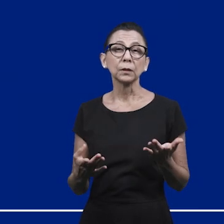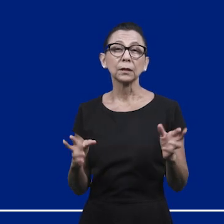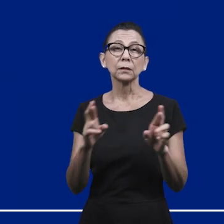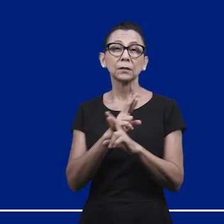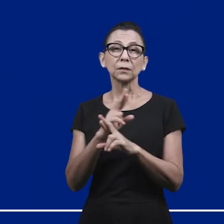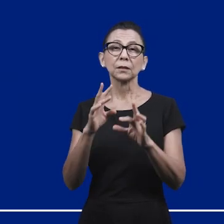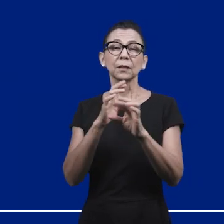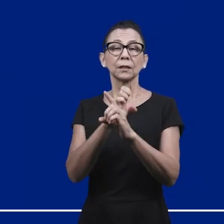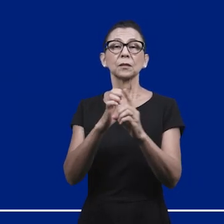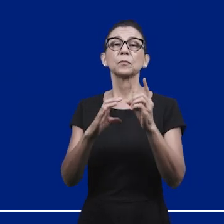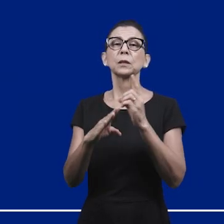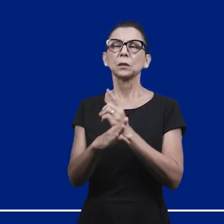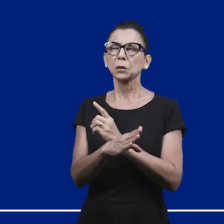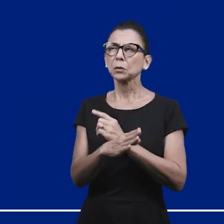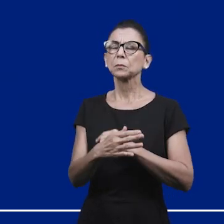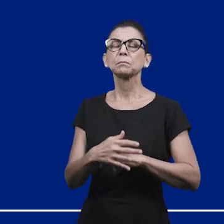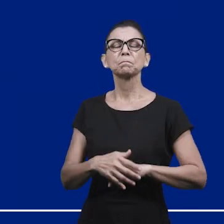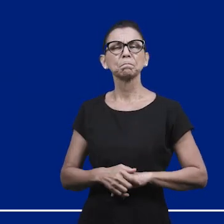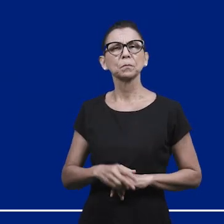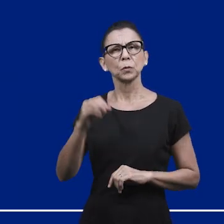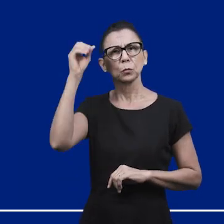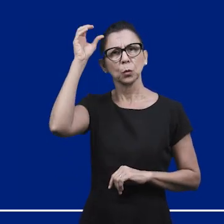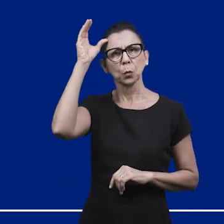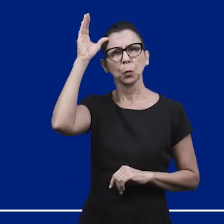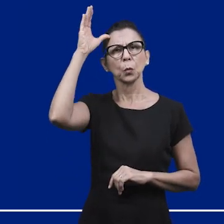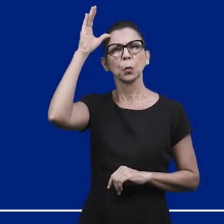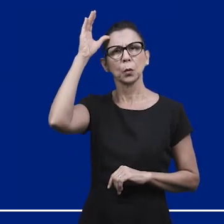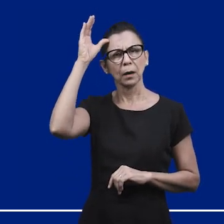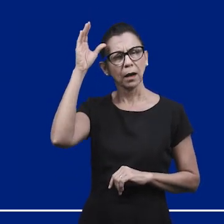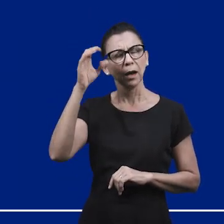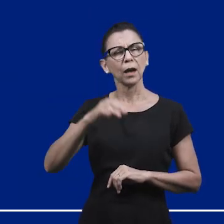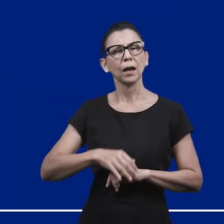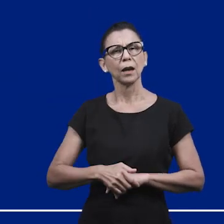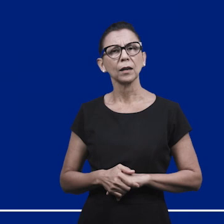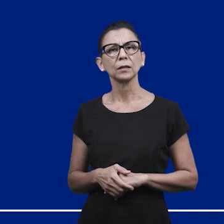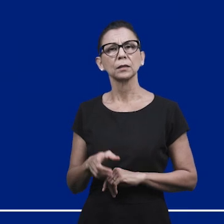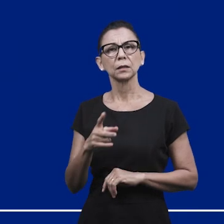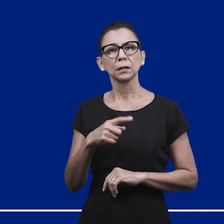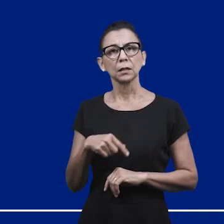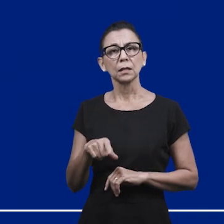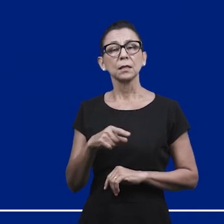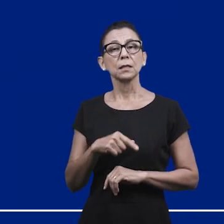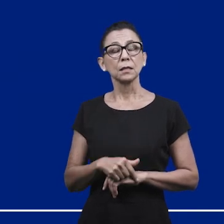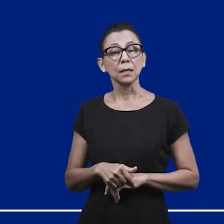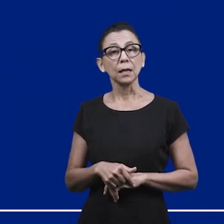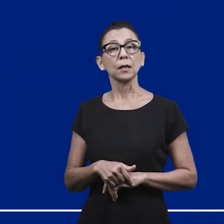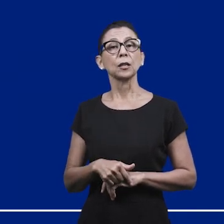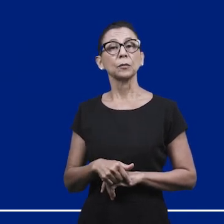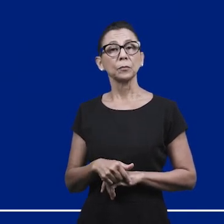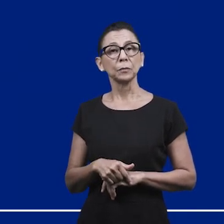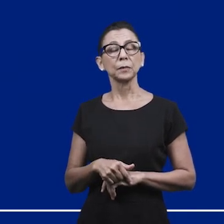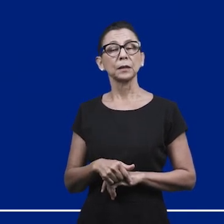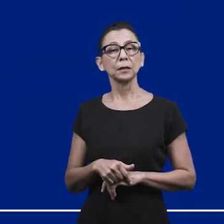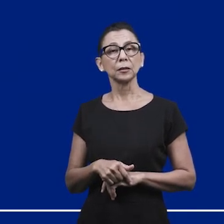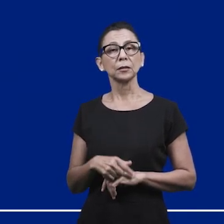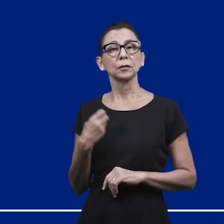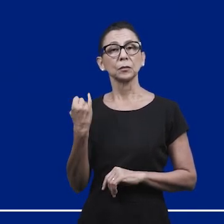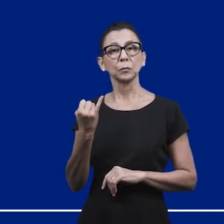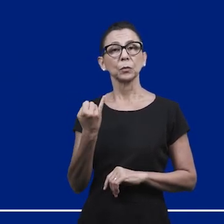doctrine dans les sujets de l'école biblique dominicale. Et beaucoup contribuent pour notre compréhension.